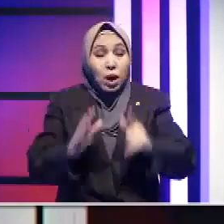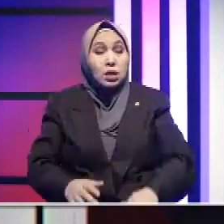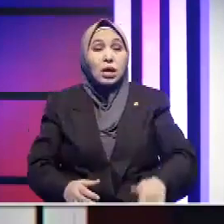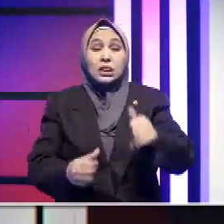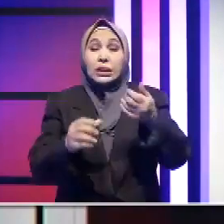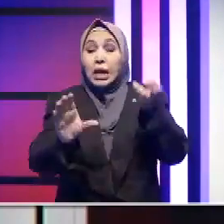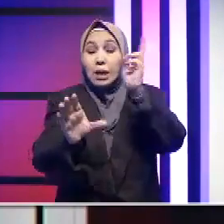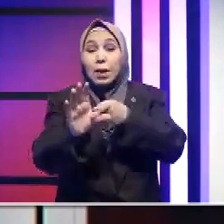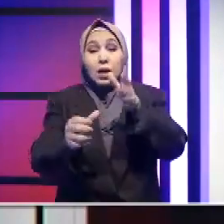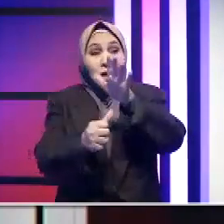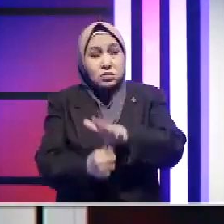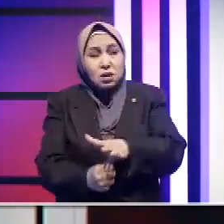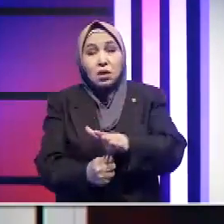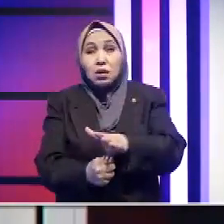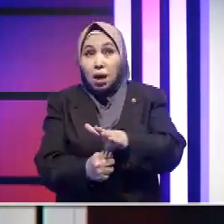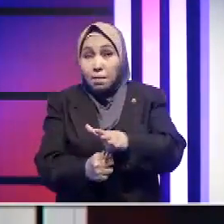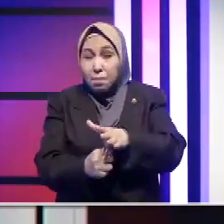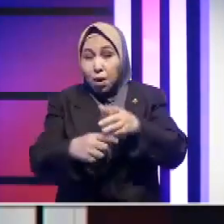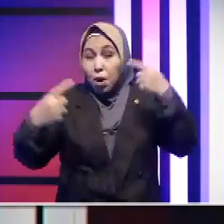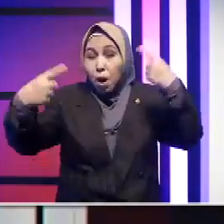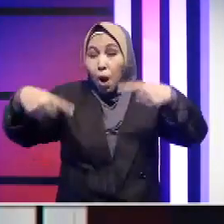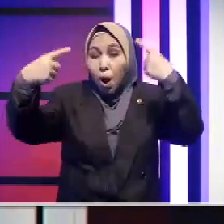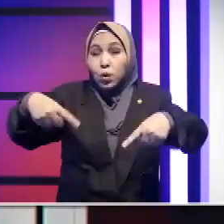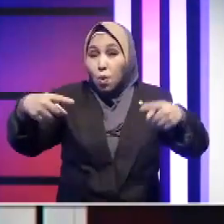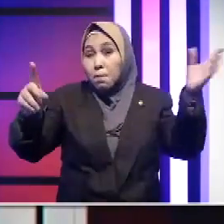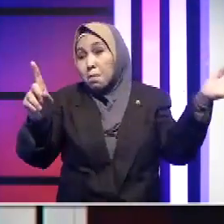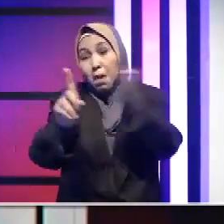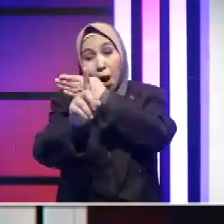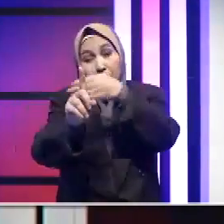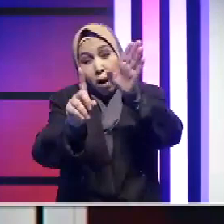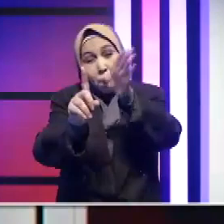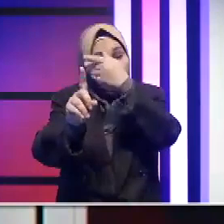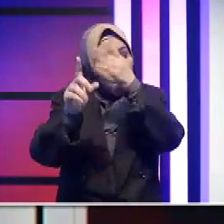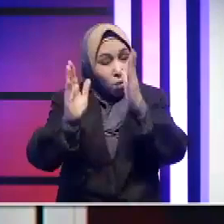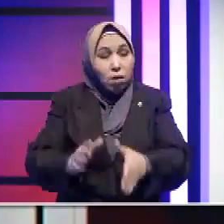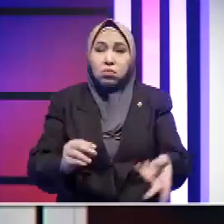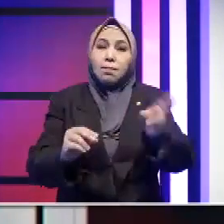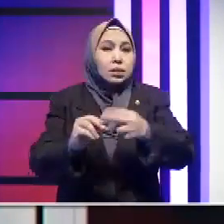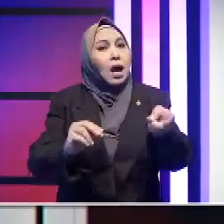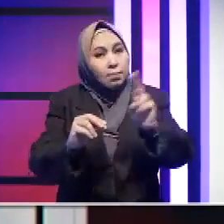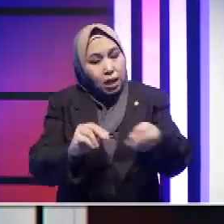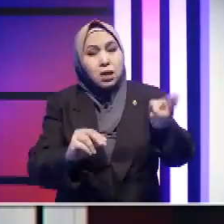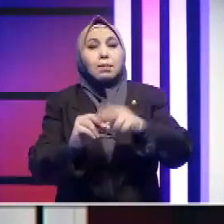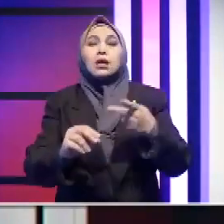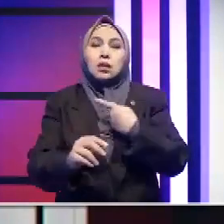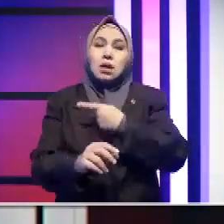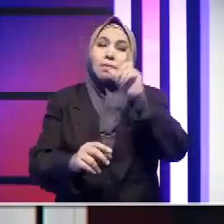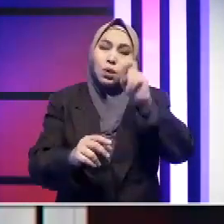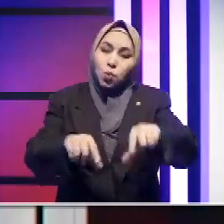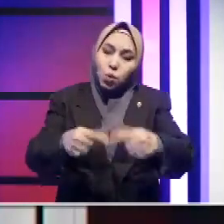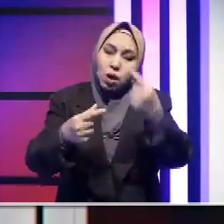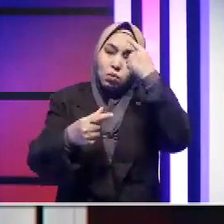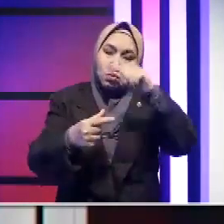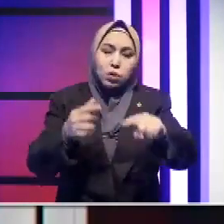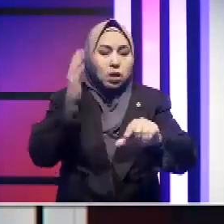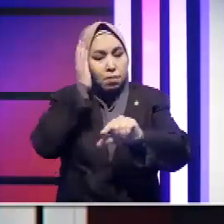banyak stres yang begadung yang lempang kurang lebih sebagainya itu bening card bertambah-tambah dan kita perlukan Quran untuk untuk